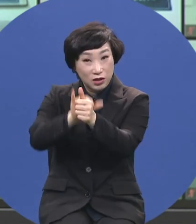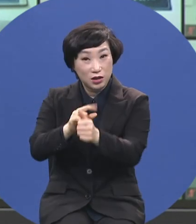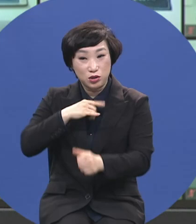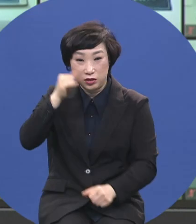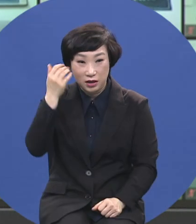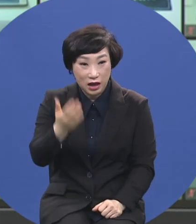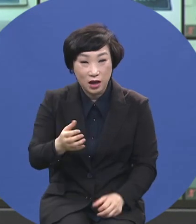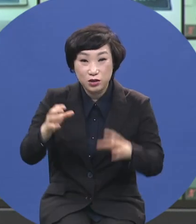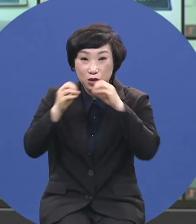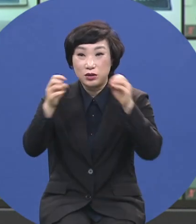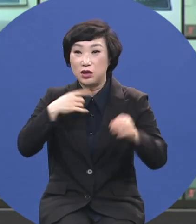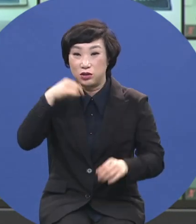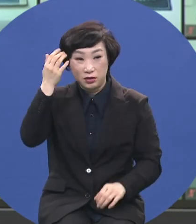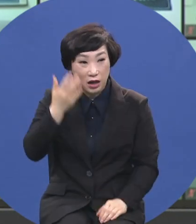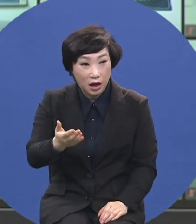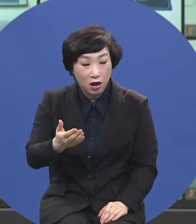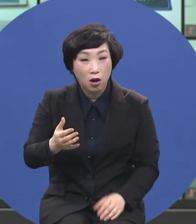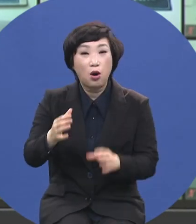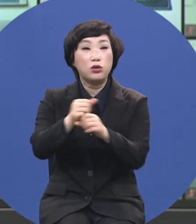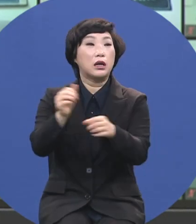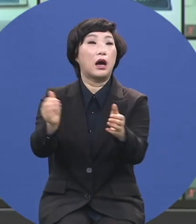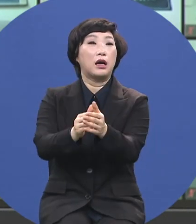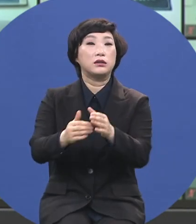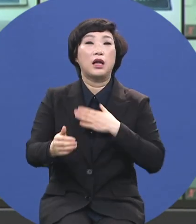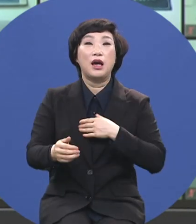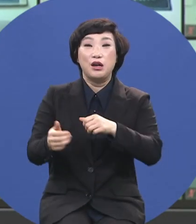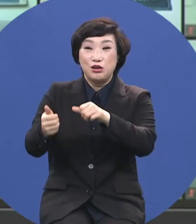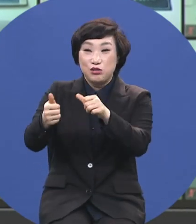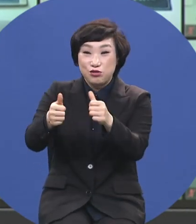전도를 해봤느냐? 언제까지?